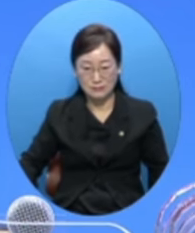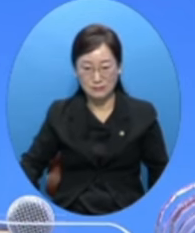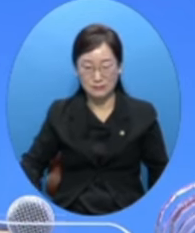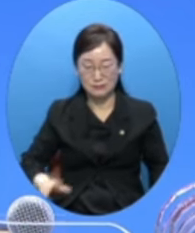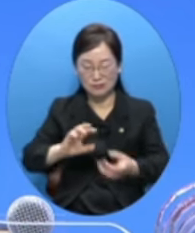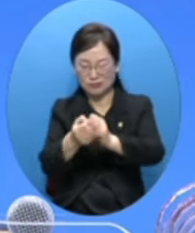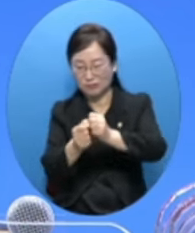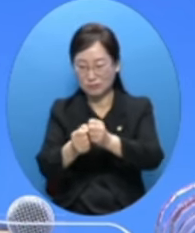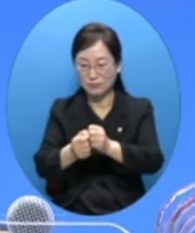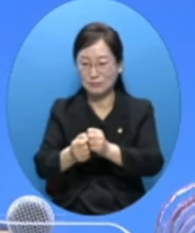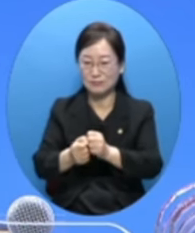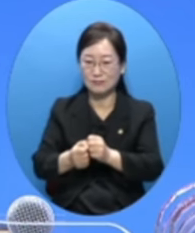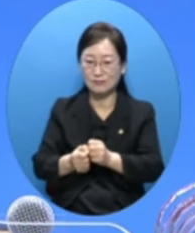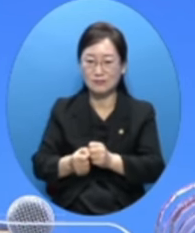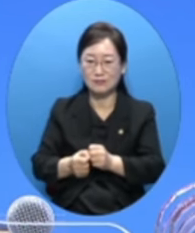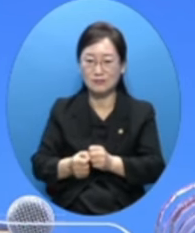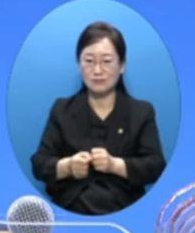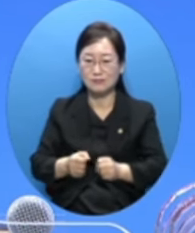꾸겨가지고